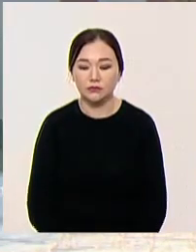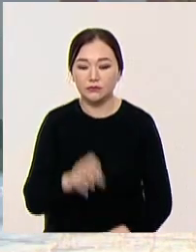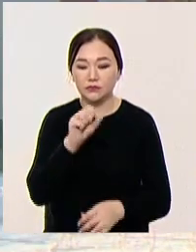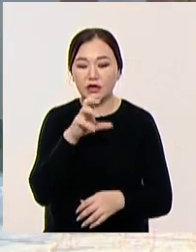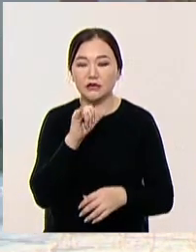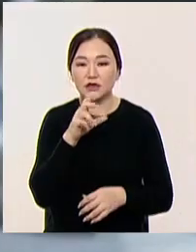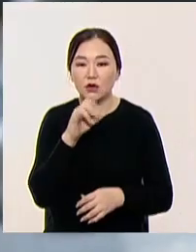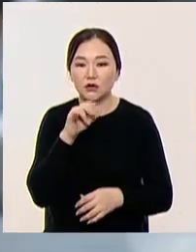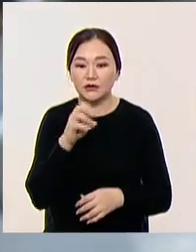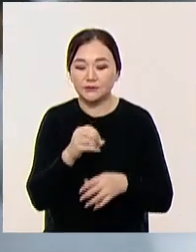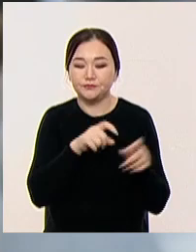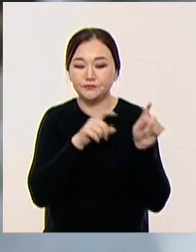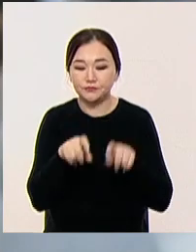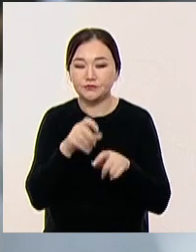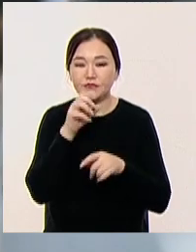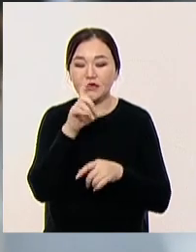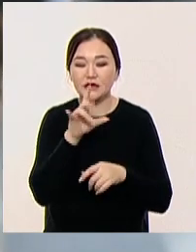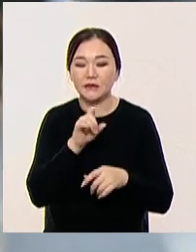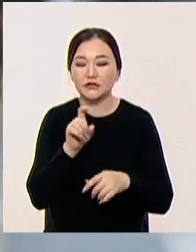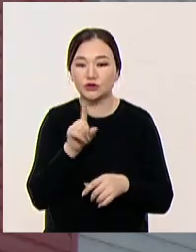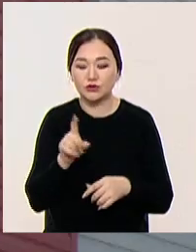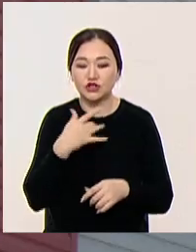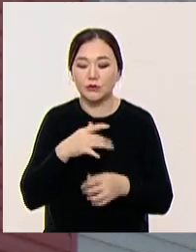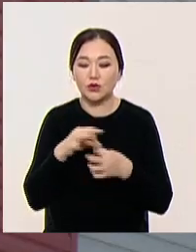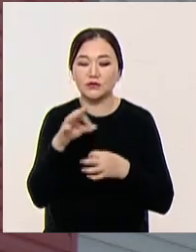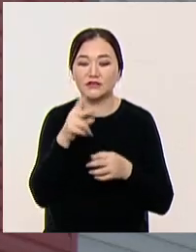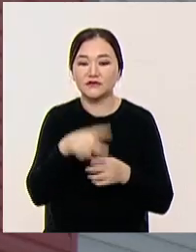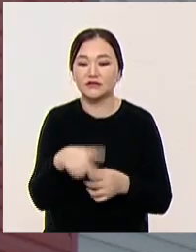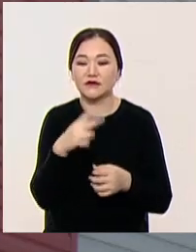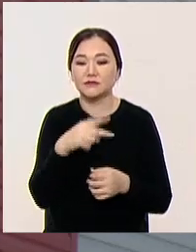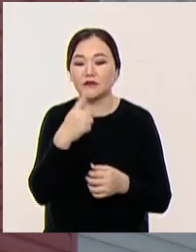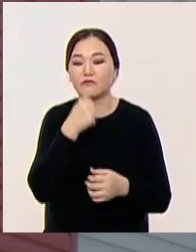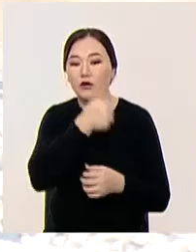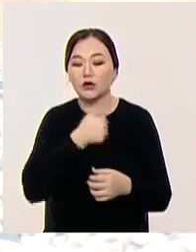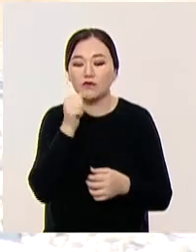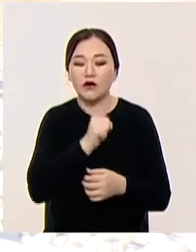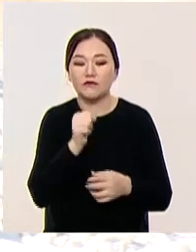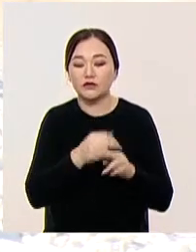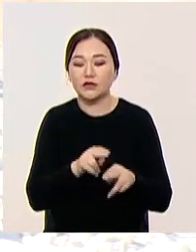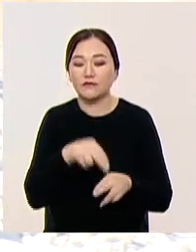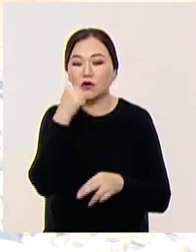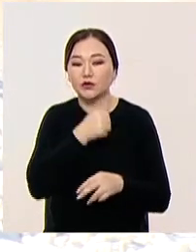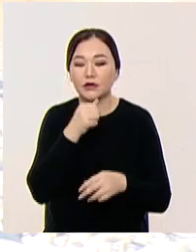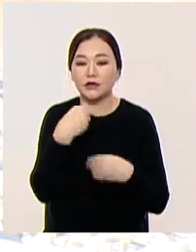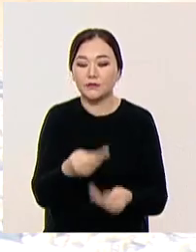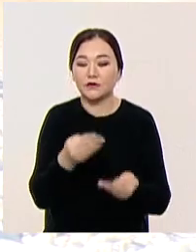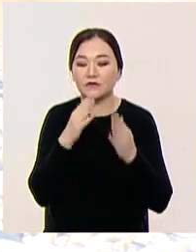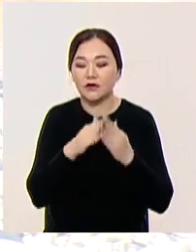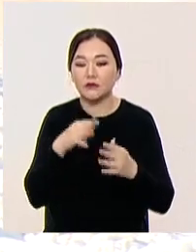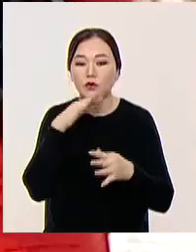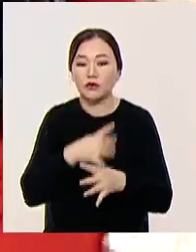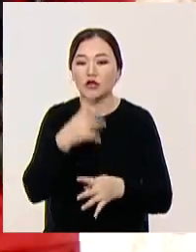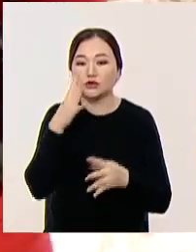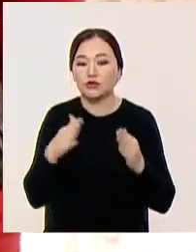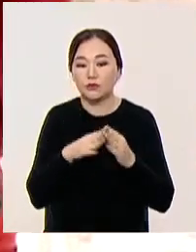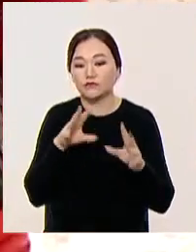Аксауле Аликулова переехала в Акибастуз из Жамбылской области в 2021 году. В августе того же года им выдали квартиру в многоэтажном доме.